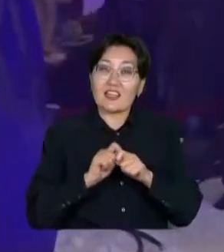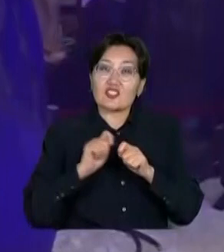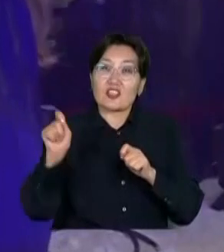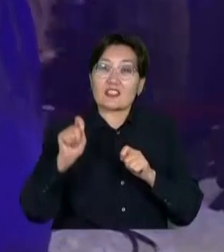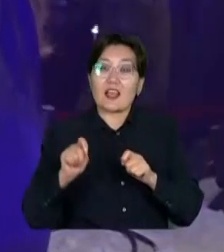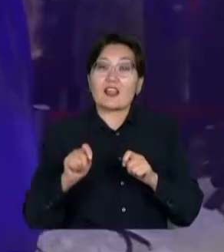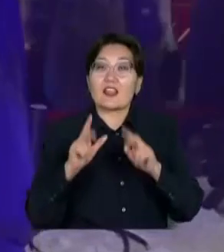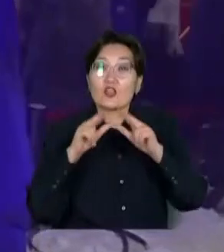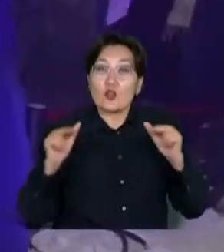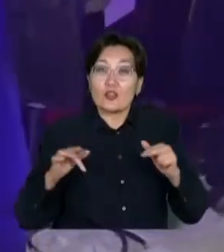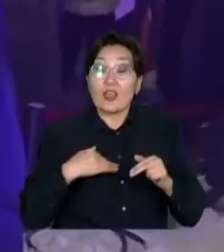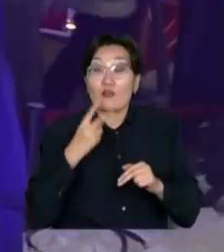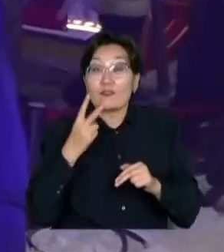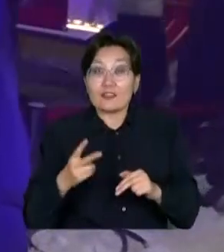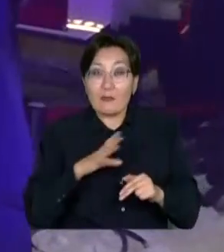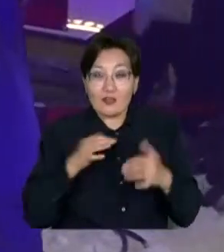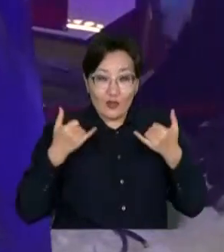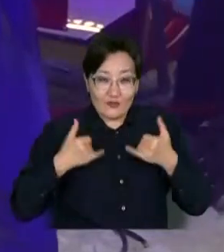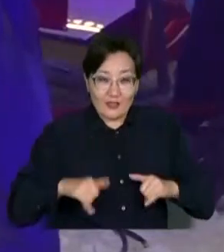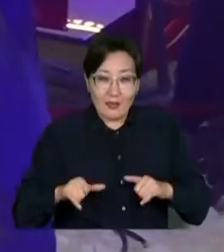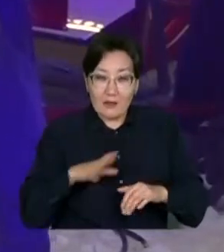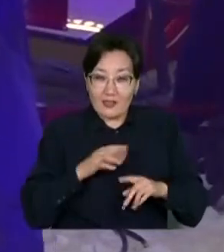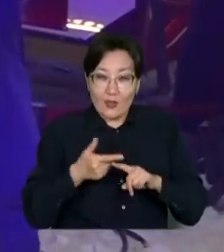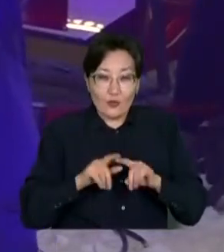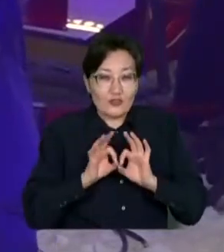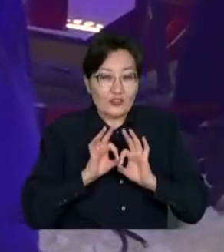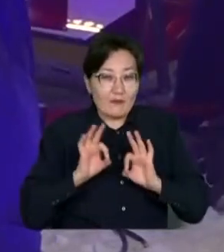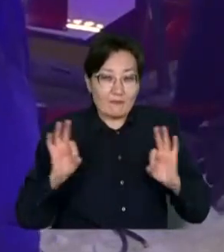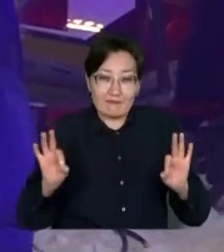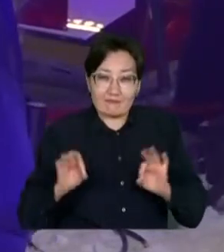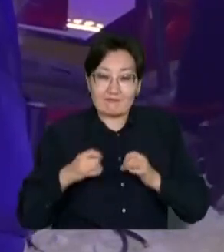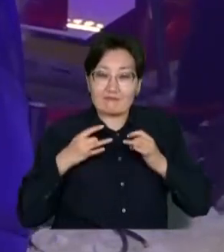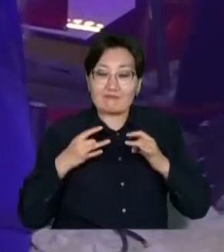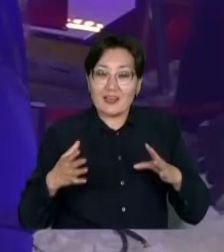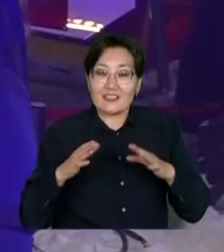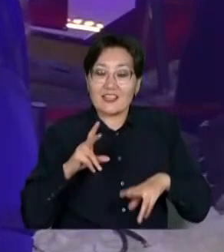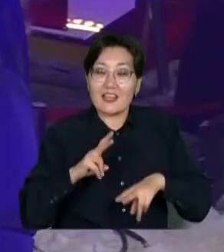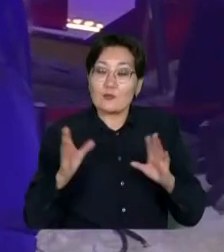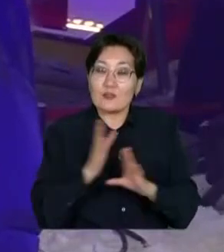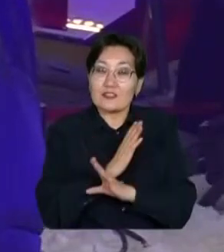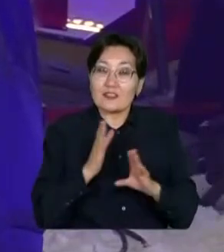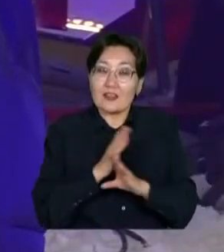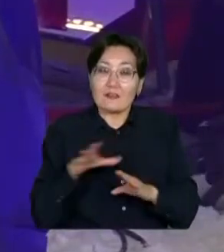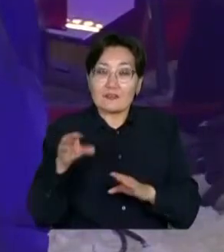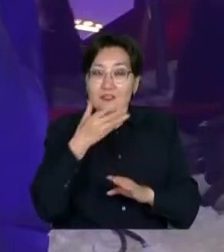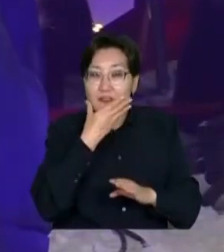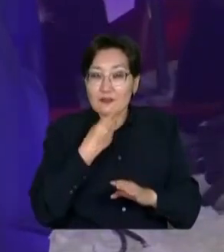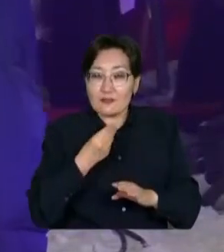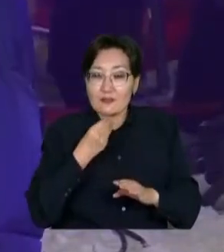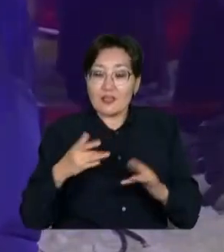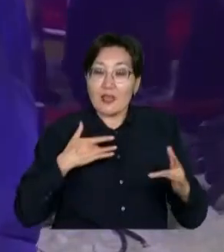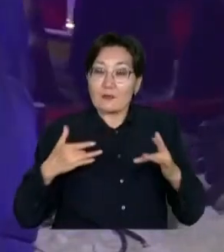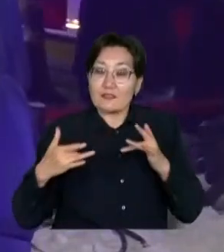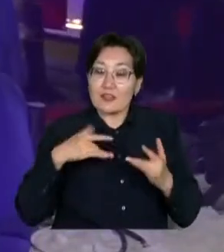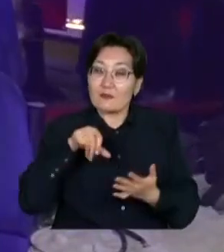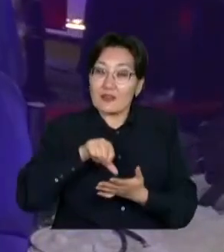я была удивлена. Было очень празднично, атмосферно, все красиво. Приезжали все певцы, певицы,